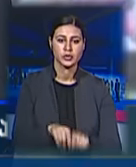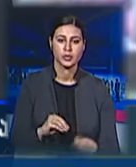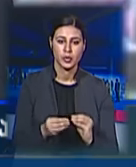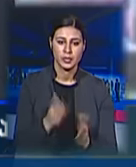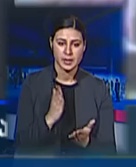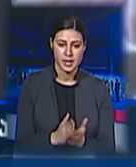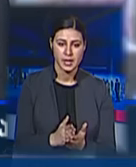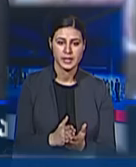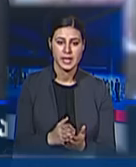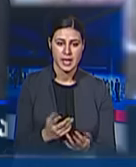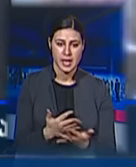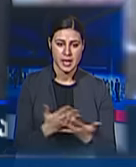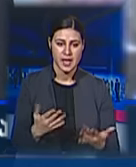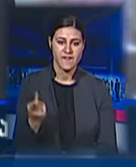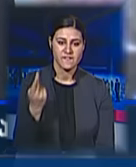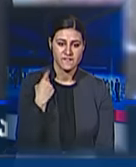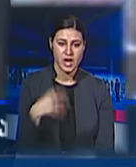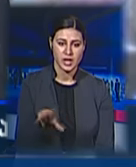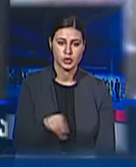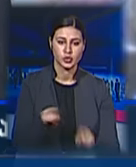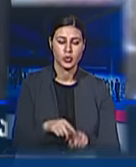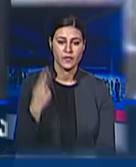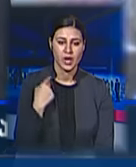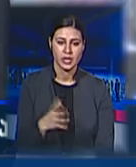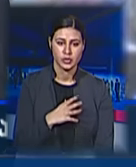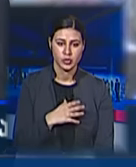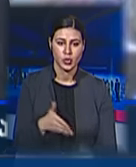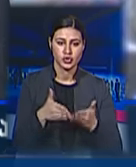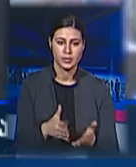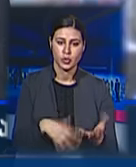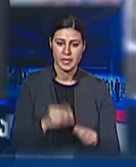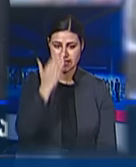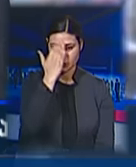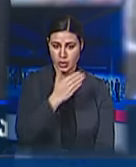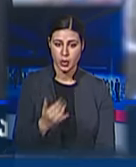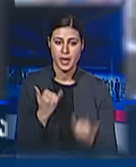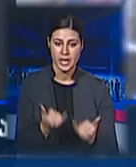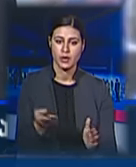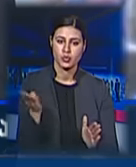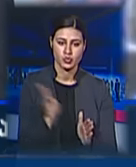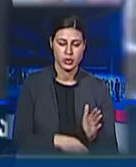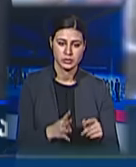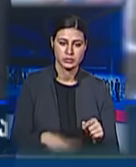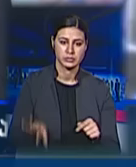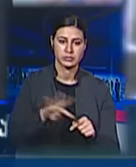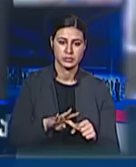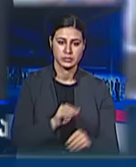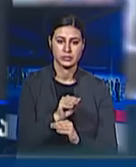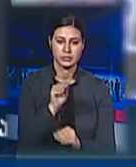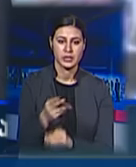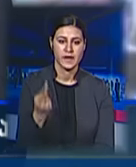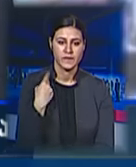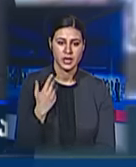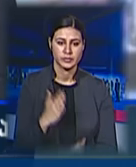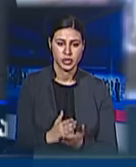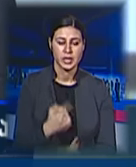პრობლემები ექნება. ფაქტიურად ვალში, ისედაც ვალში იყო ჩაფლული მთელი ჩვენი საზოგადოება და ახლა კიდევ უფრო ახალ ეტაპის ვალებში